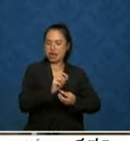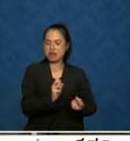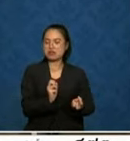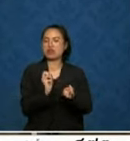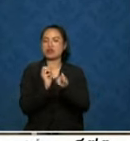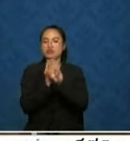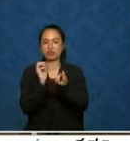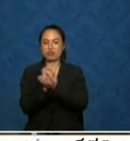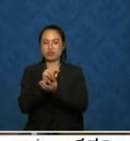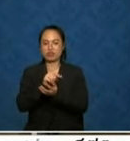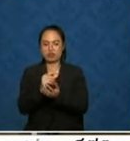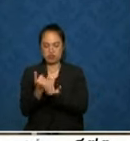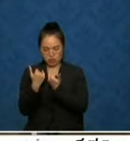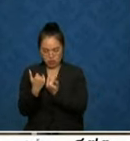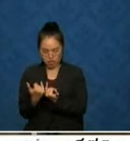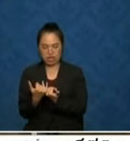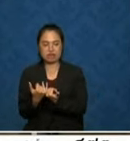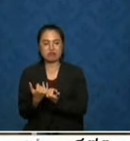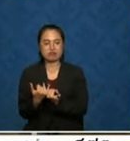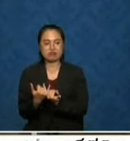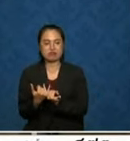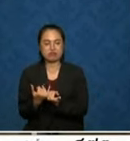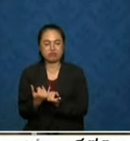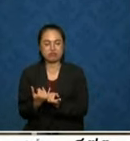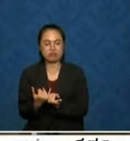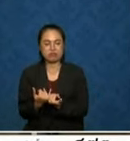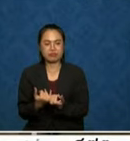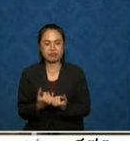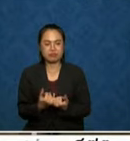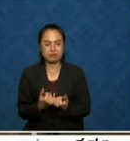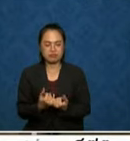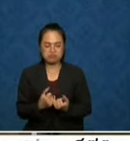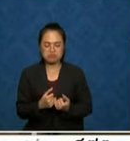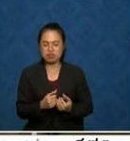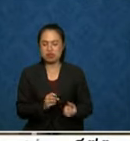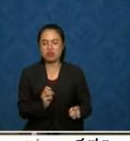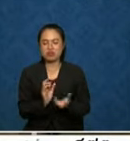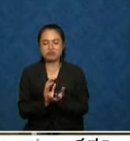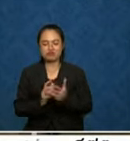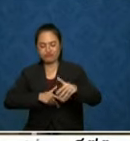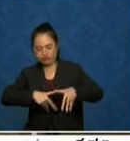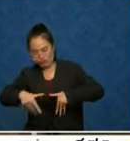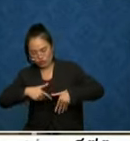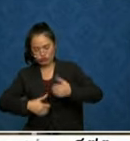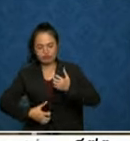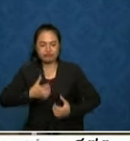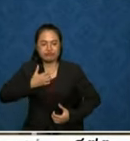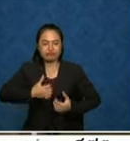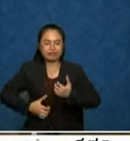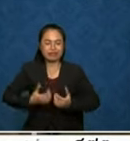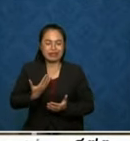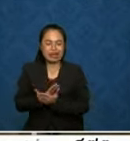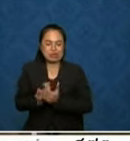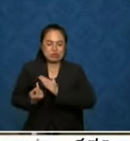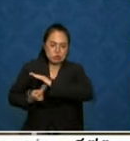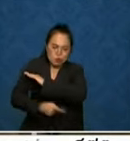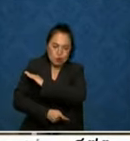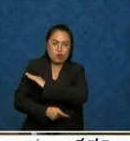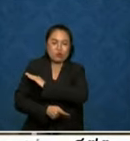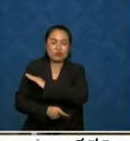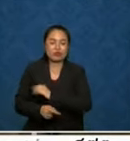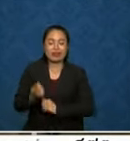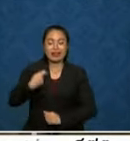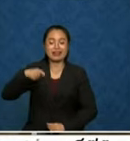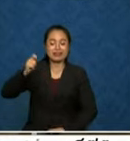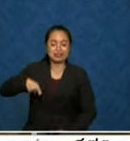ของเรามาอภิปรายในวันนี้มันเป็นความเดือดร้อนของพี่น้องประชาชนกระบวนการของศาลท